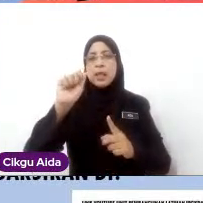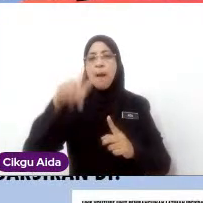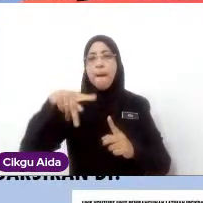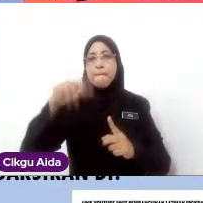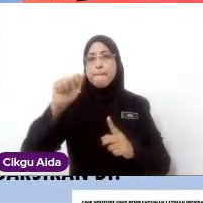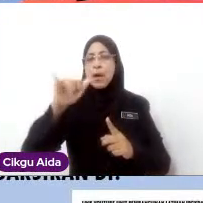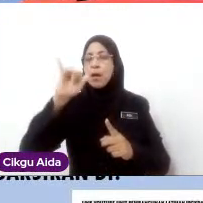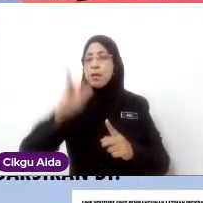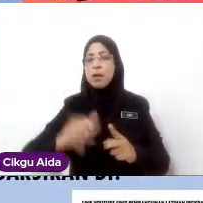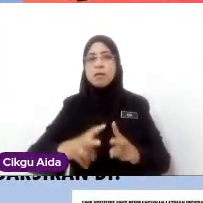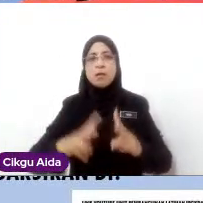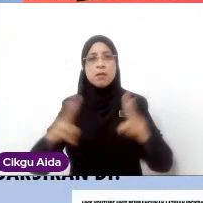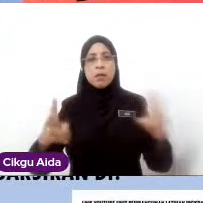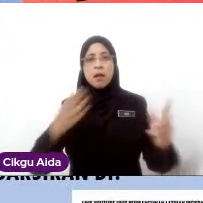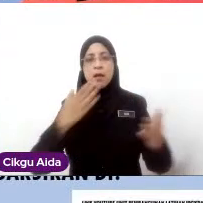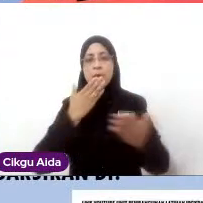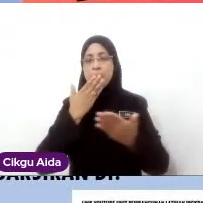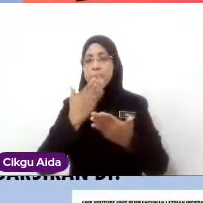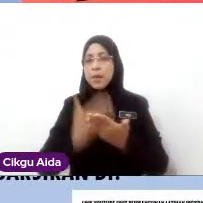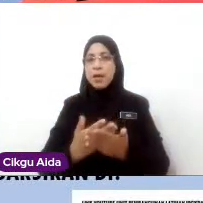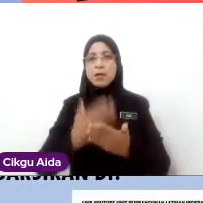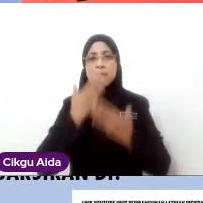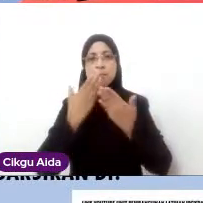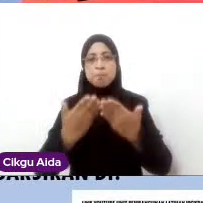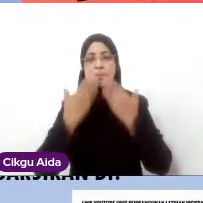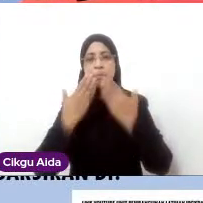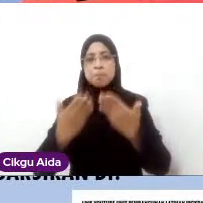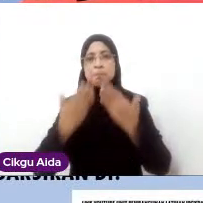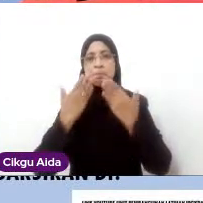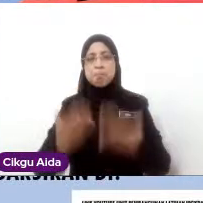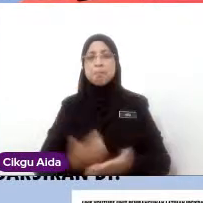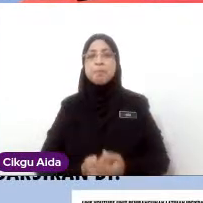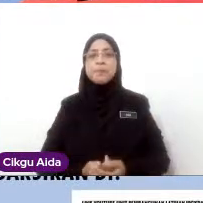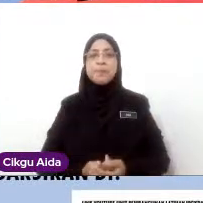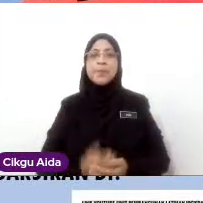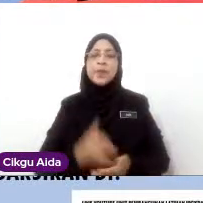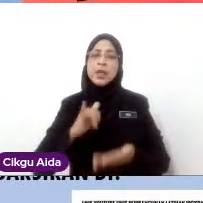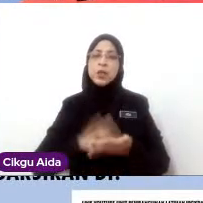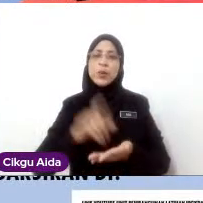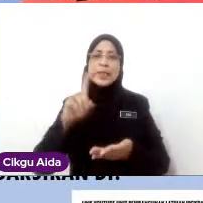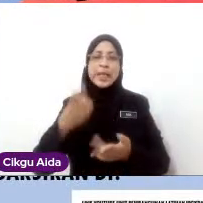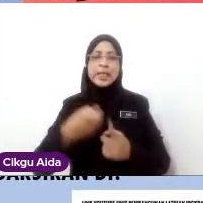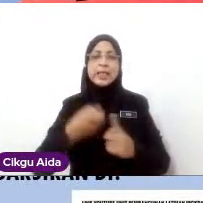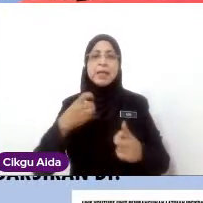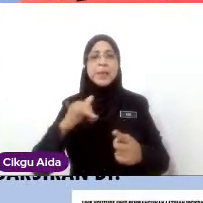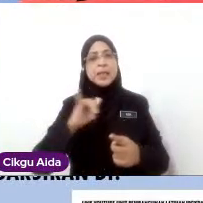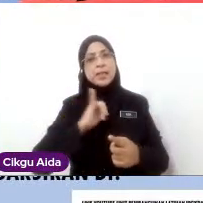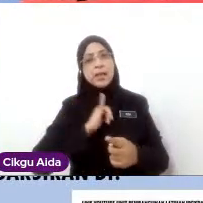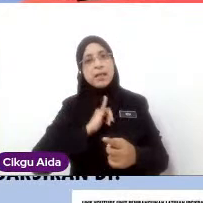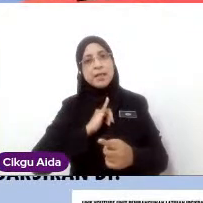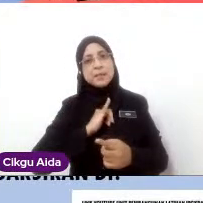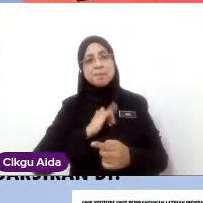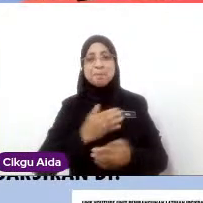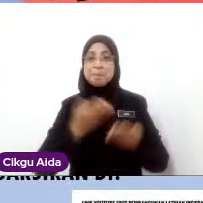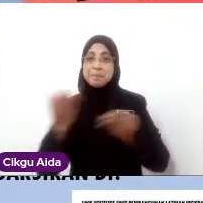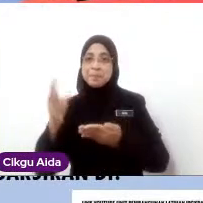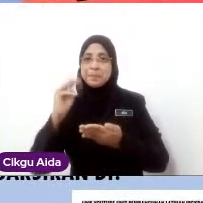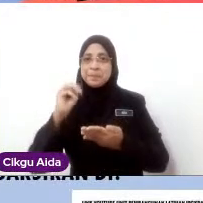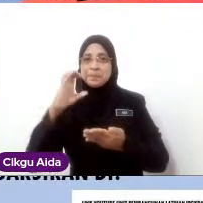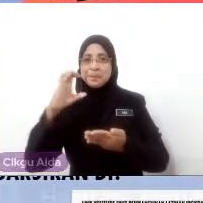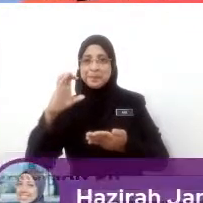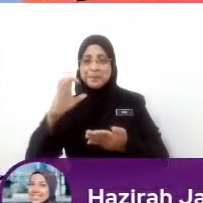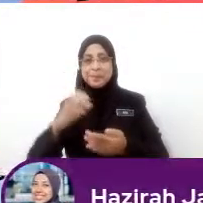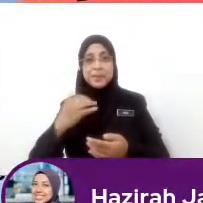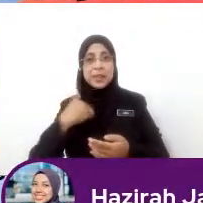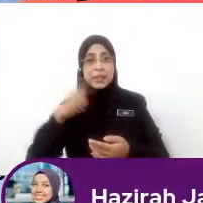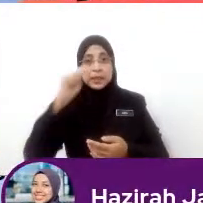adalah rezeki yang tiada galang ganti. Itu saja daripada saya, moderator. Kalau ada sebarang persoalan